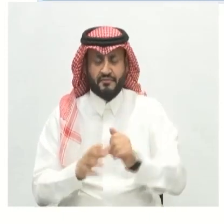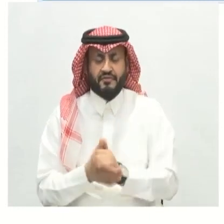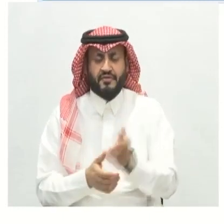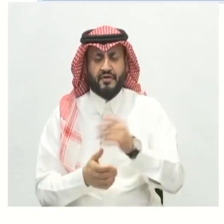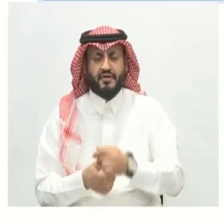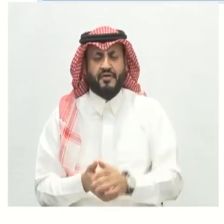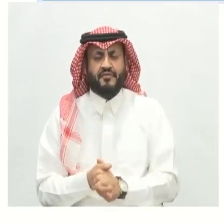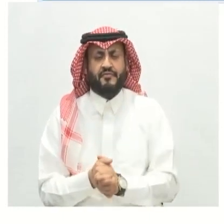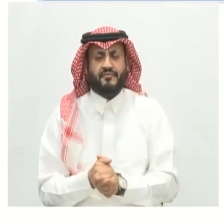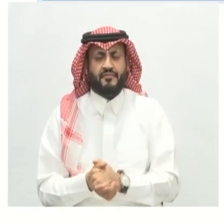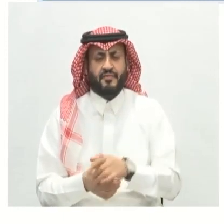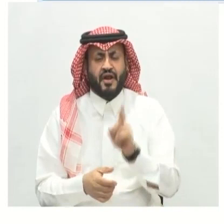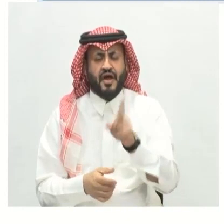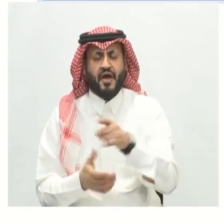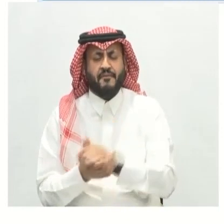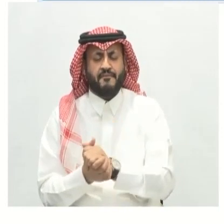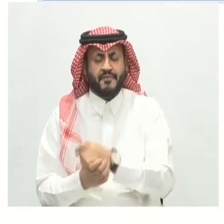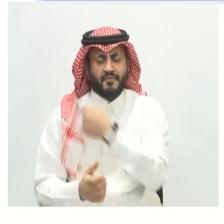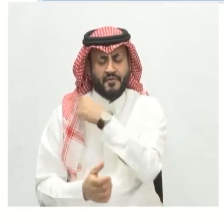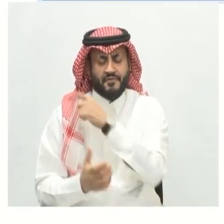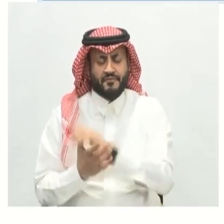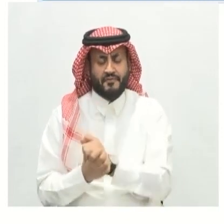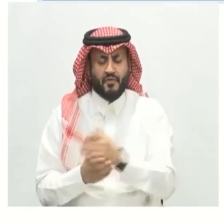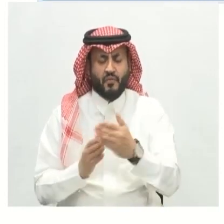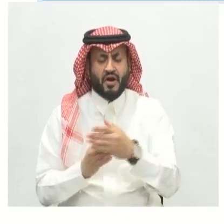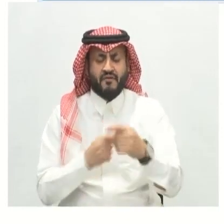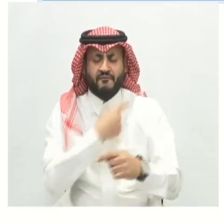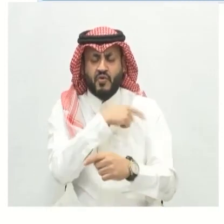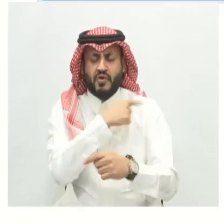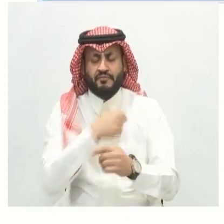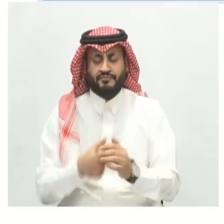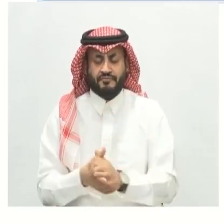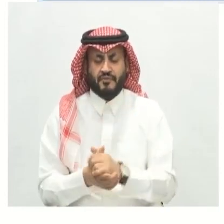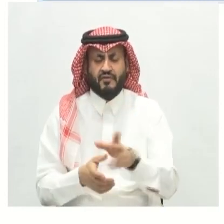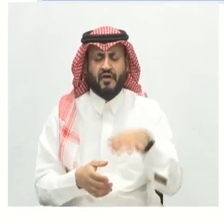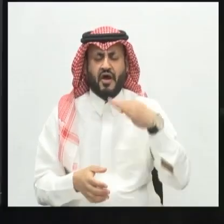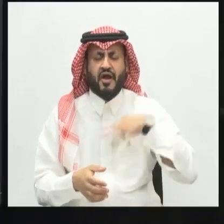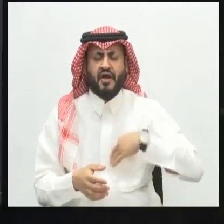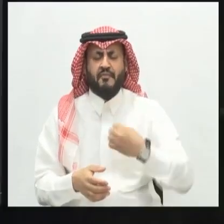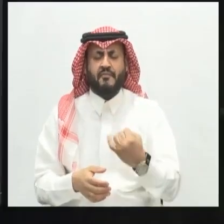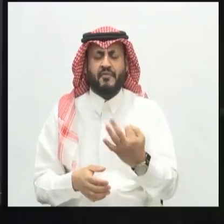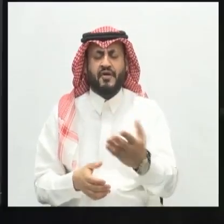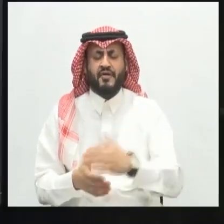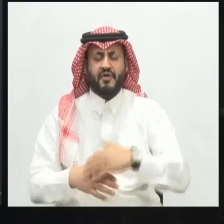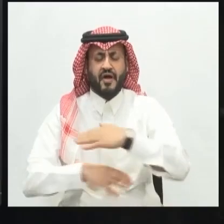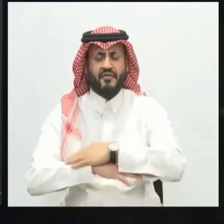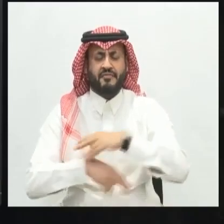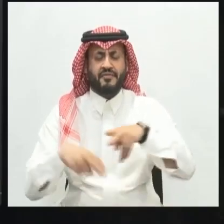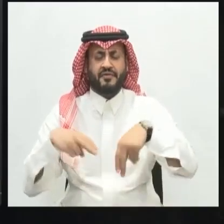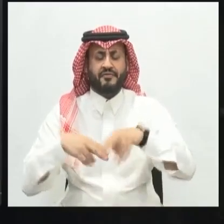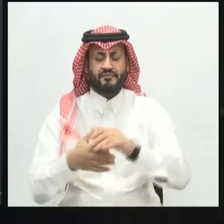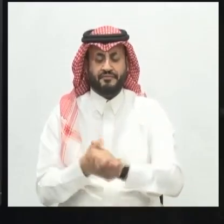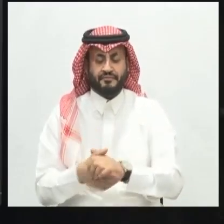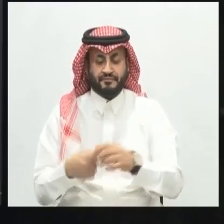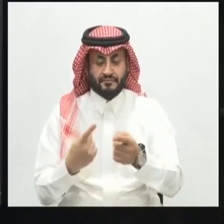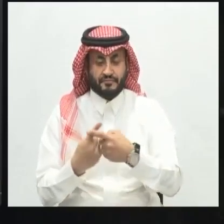بالمعروف والنهي عن المنكر هنا نستنتج من هذا الحديث اداب الطريق وهي هي اولا